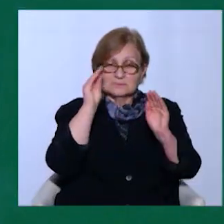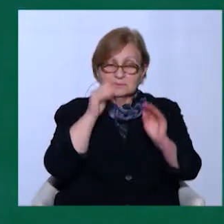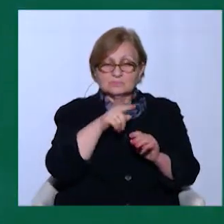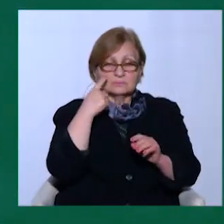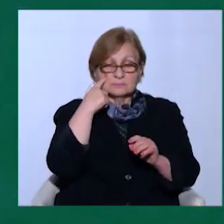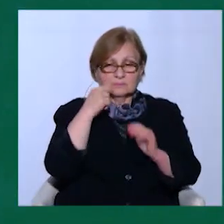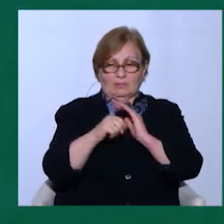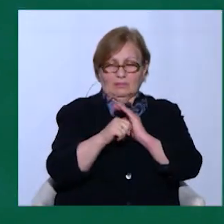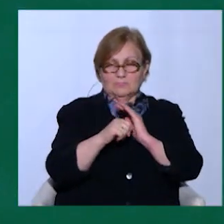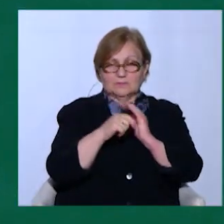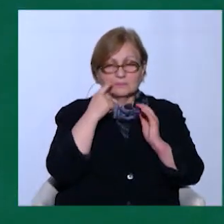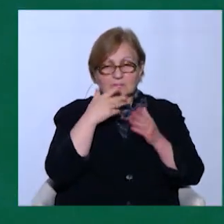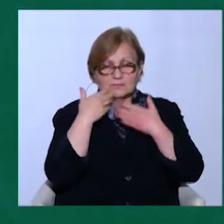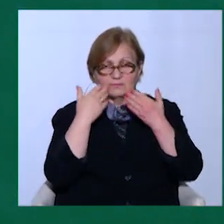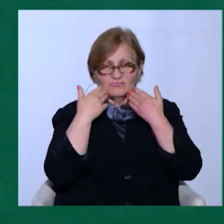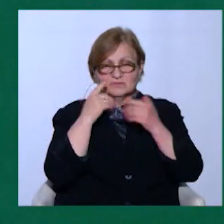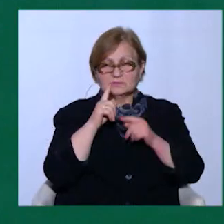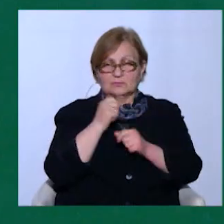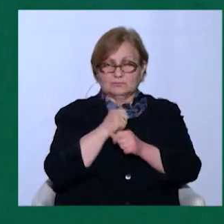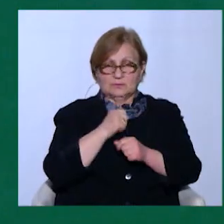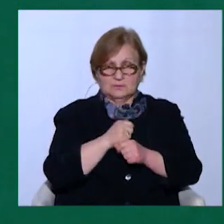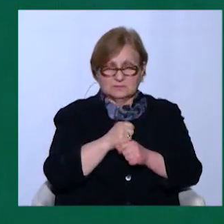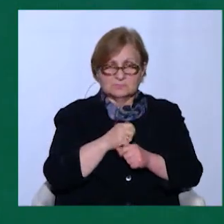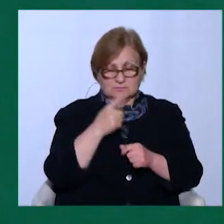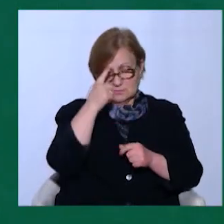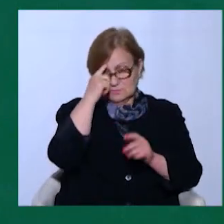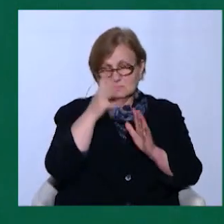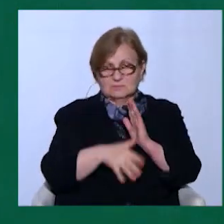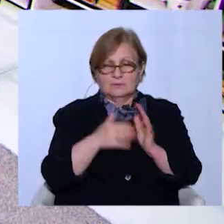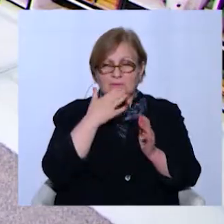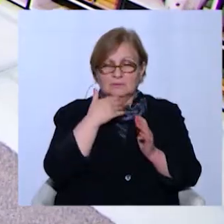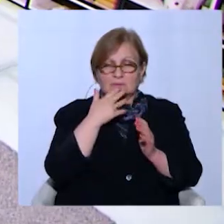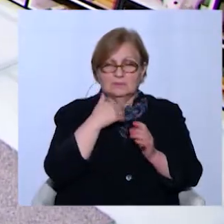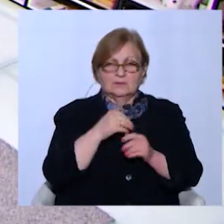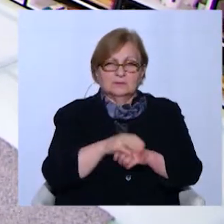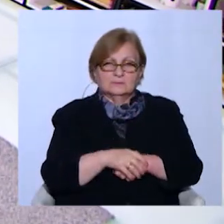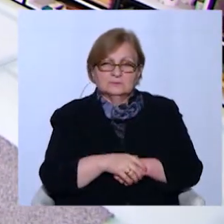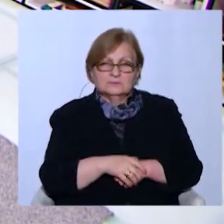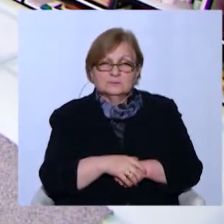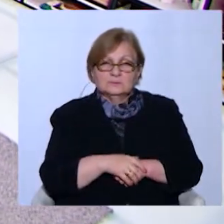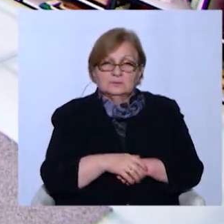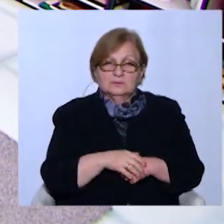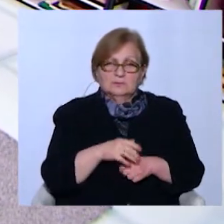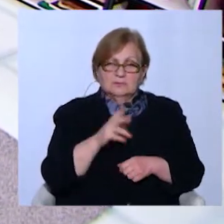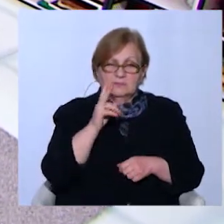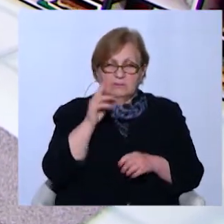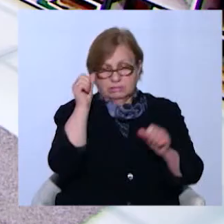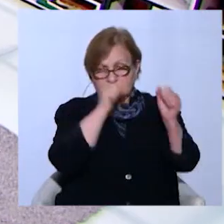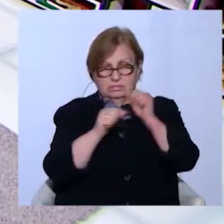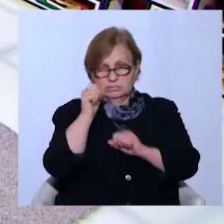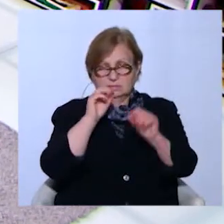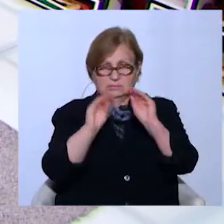გეხმარებათ, რომ შემდეგი ნაბიჯი მიხვდეთ რა არის და უფრო გაერკვეთ თქვენს ნაწერში. იმიტომ ძალიან ხშირად როცა არაორგანიზებენ